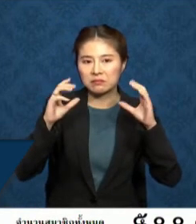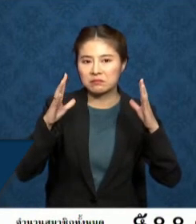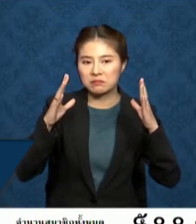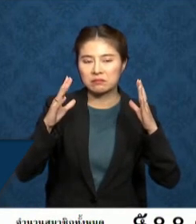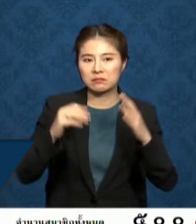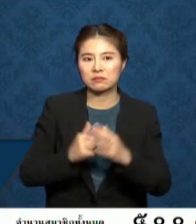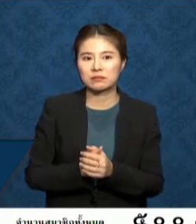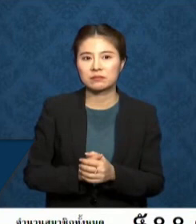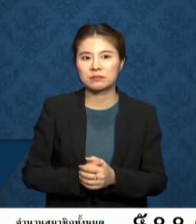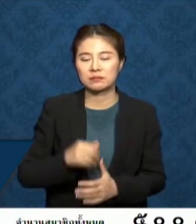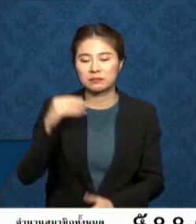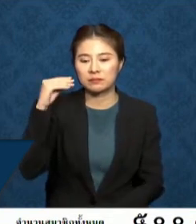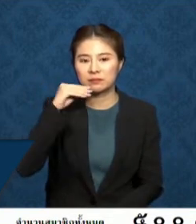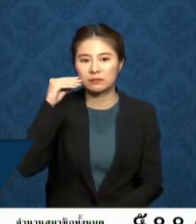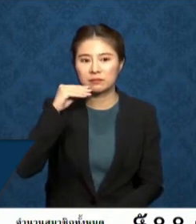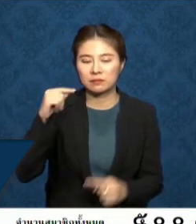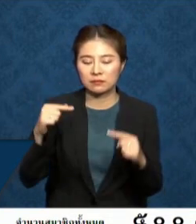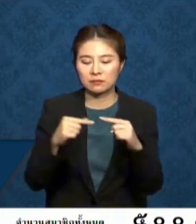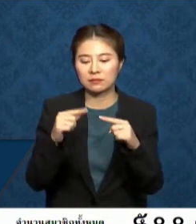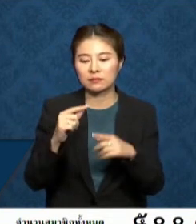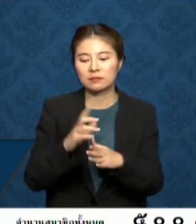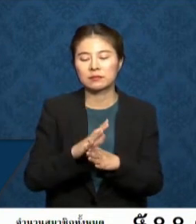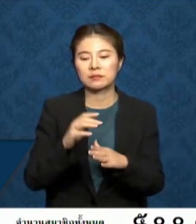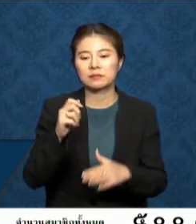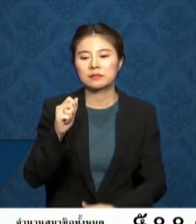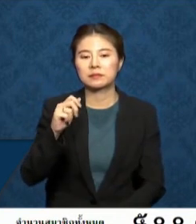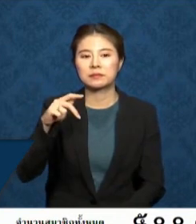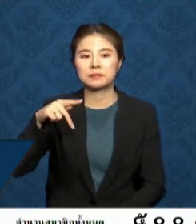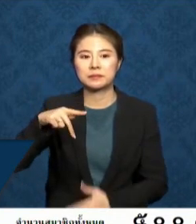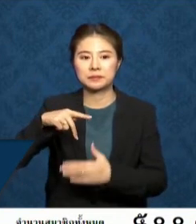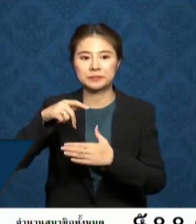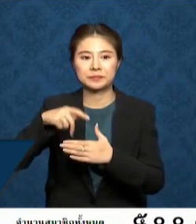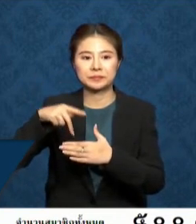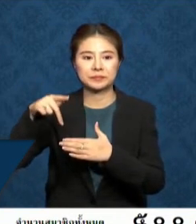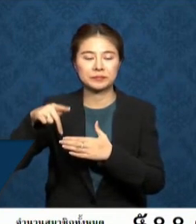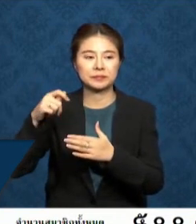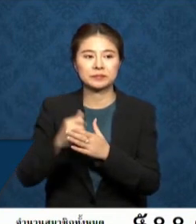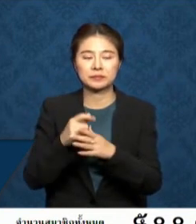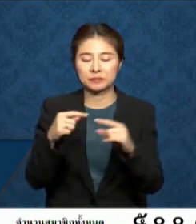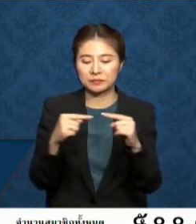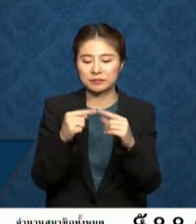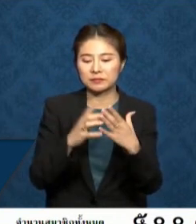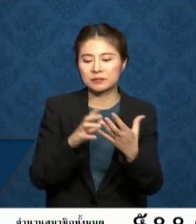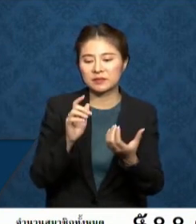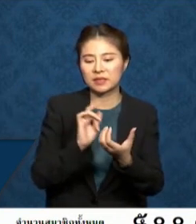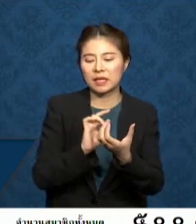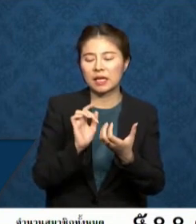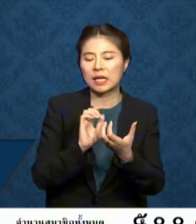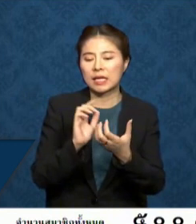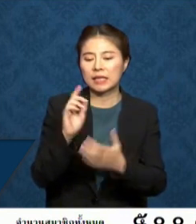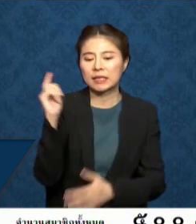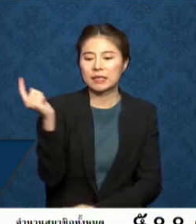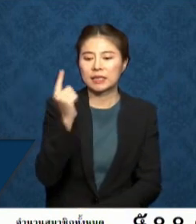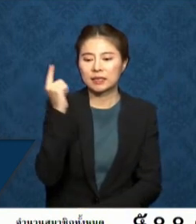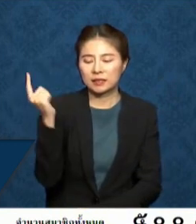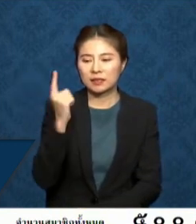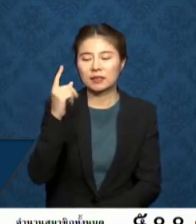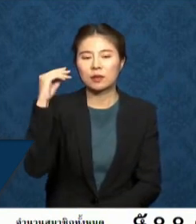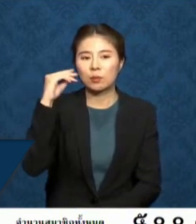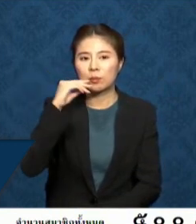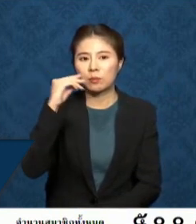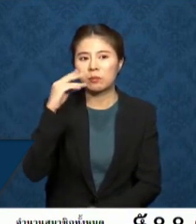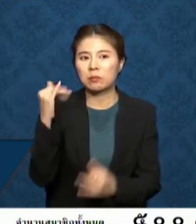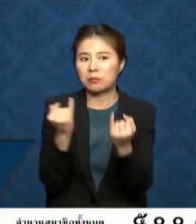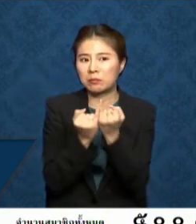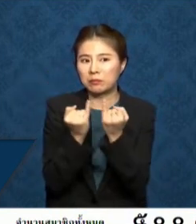โลกมนุษย์เราแอปพลิเคชันที่เกี่ยวกับการเดินทางท่องเที่ยวมันมีมากมายครับแล้วเขาดำเนินการด้ว